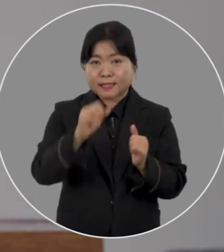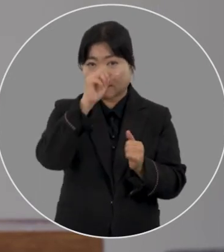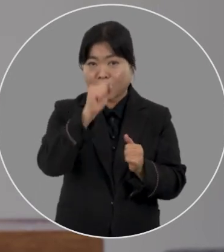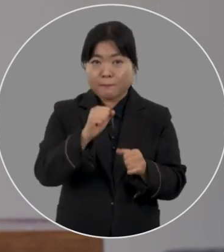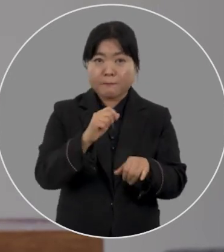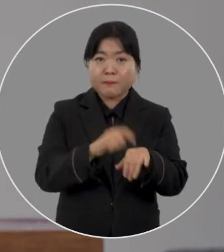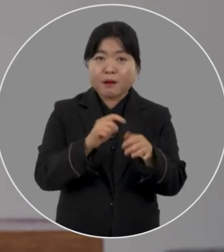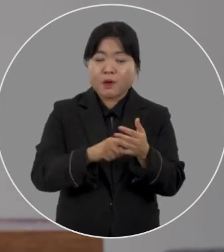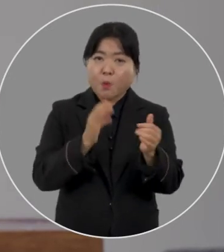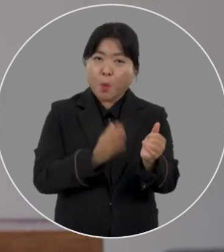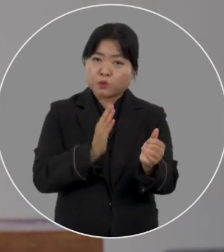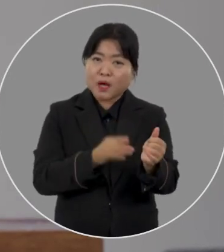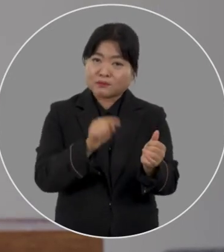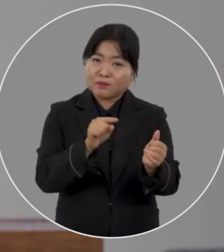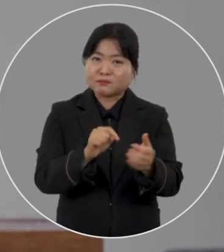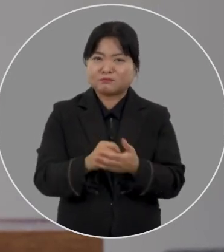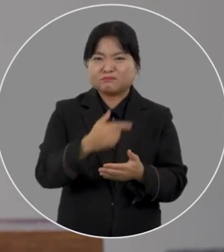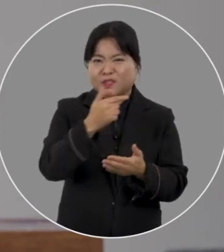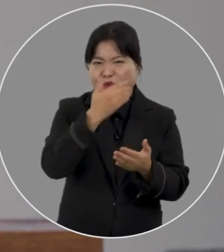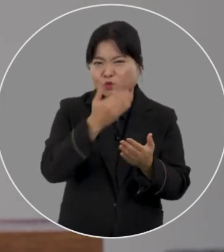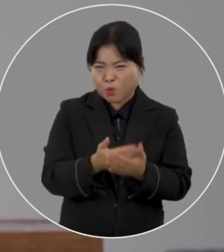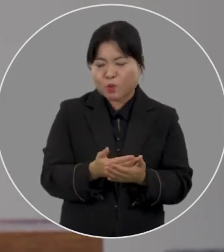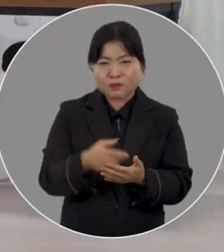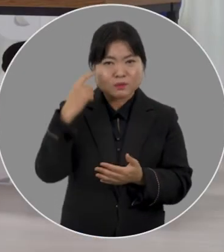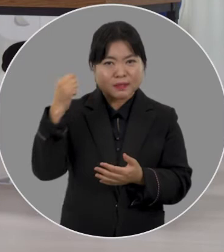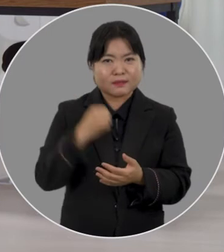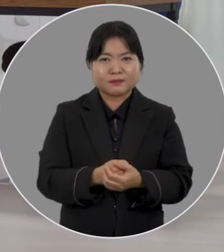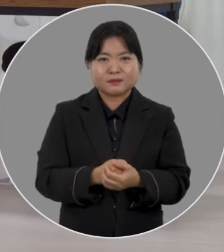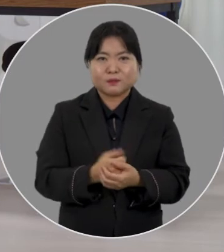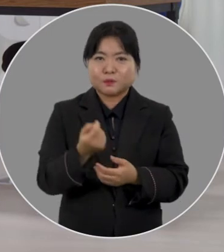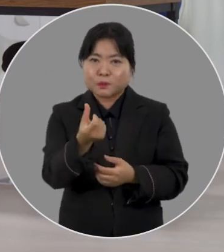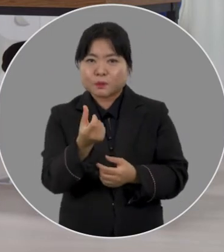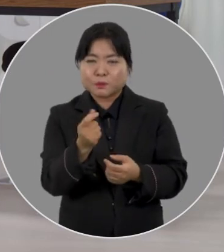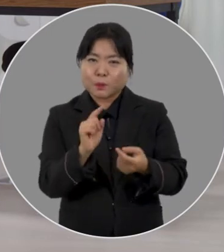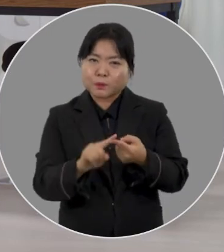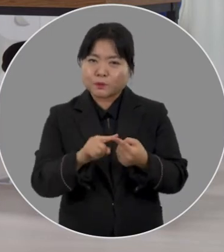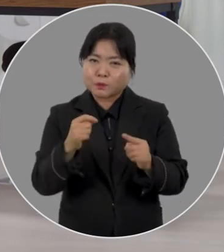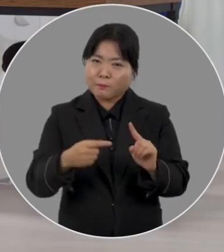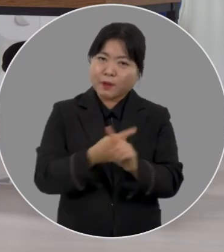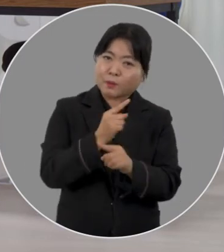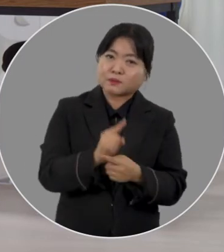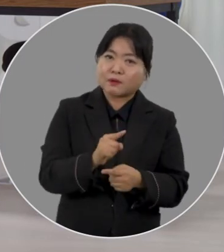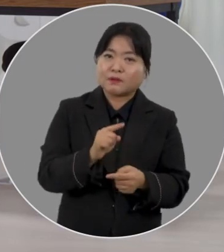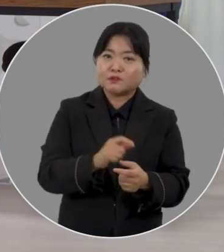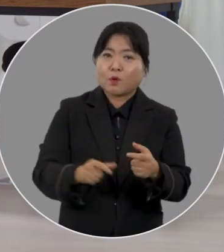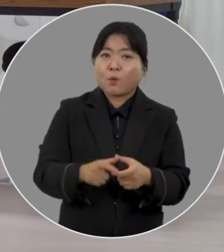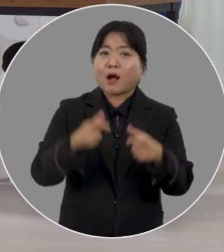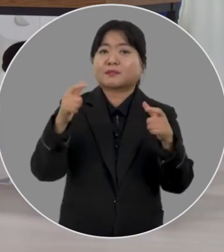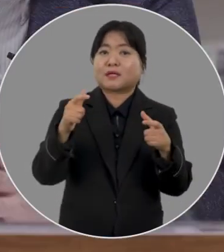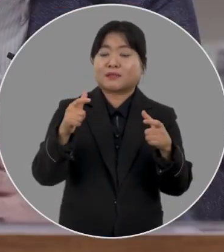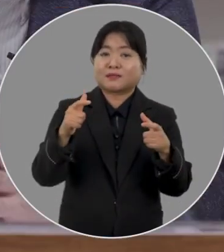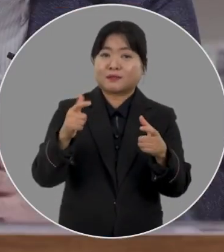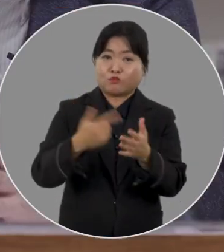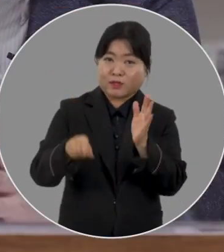인간의 선한 마음에 호소하는 건 전 대단히 중요하다고 생각을 하는데요. 또 조금 이거를 바꿔서 보면 이게 더 확산되기